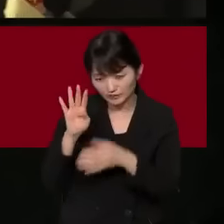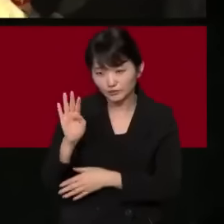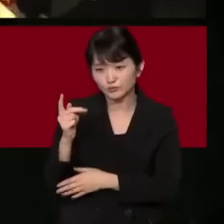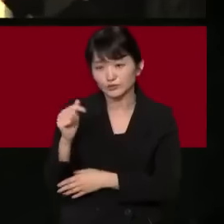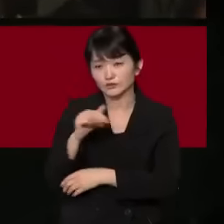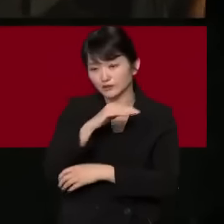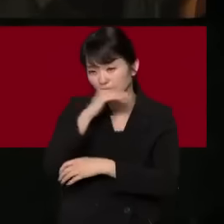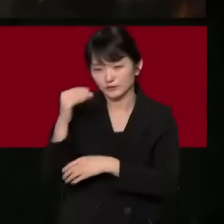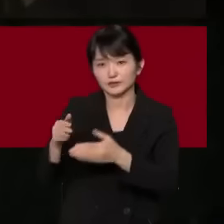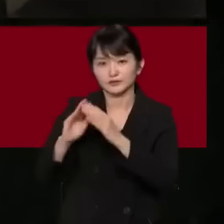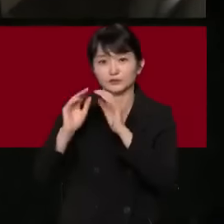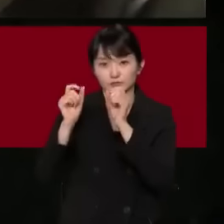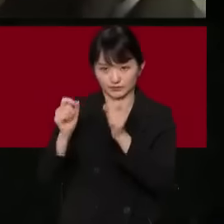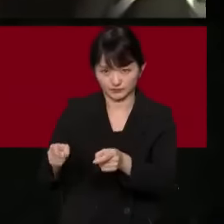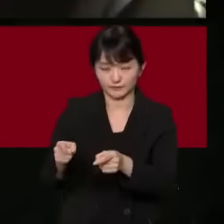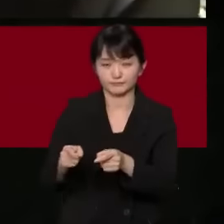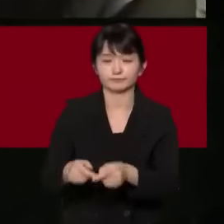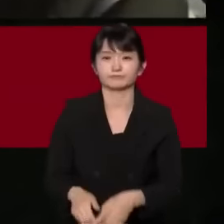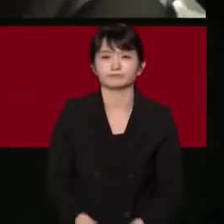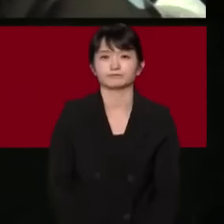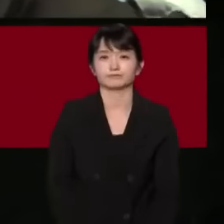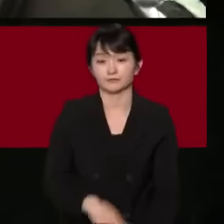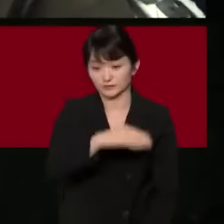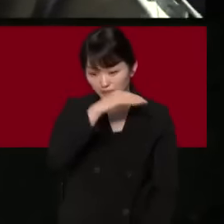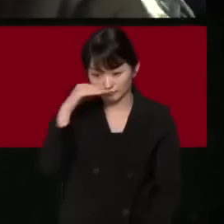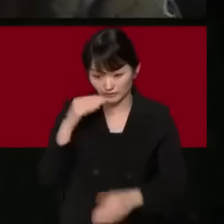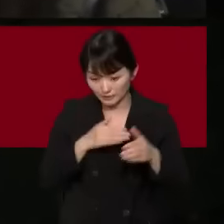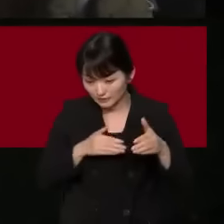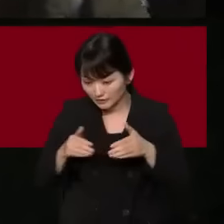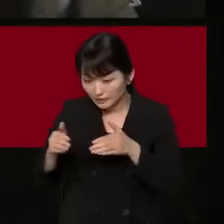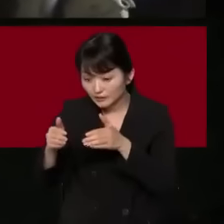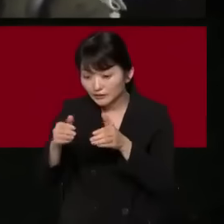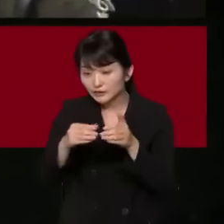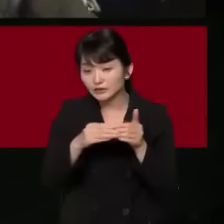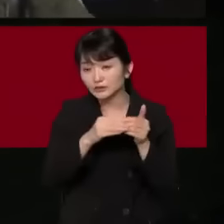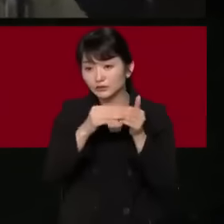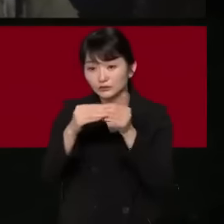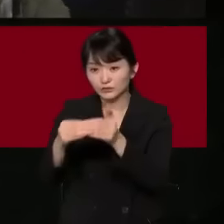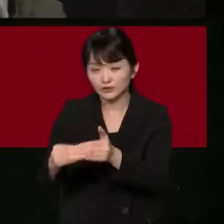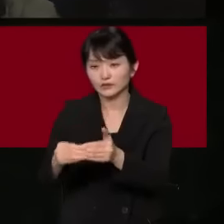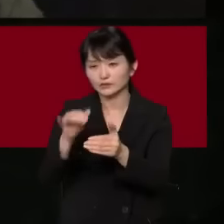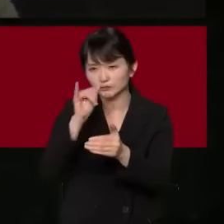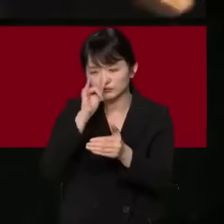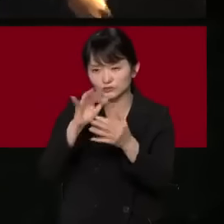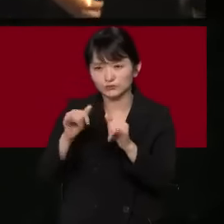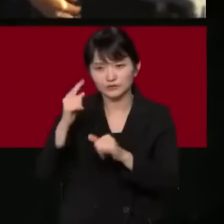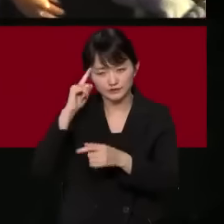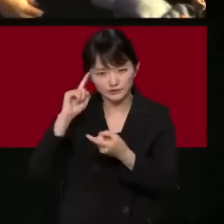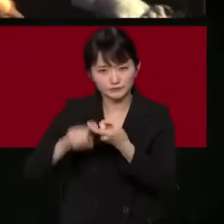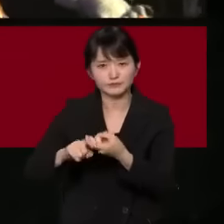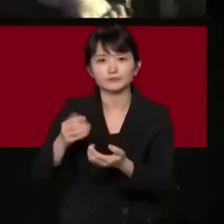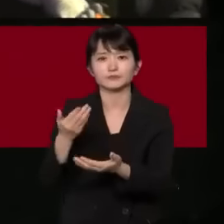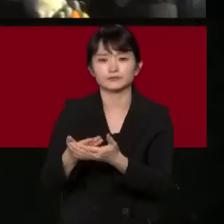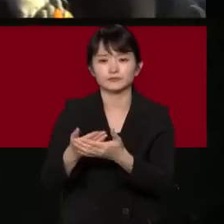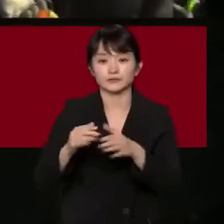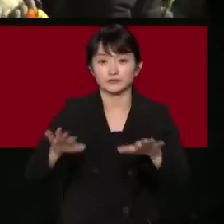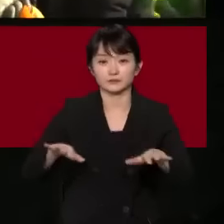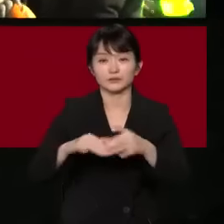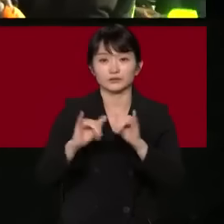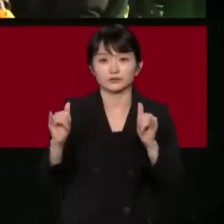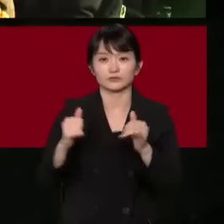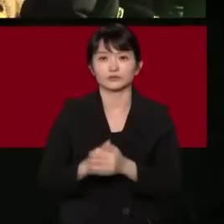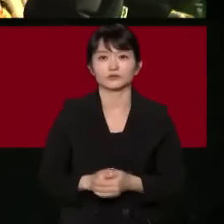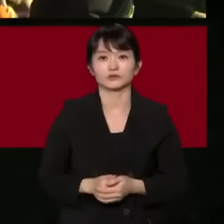바르게 세울 수 있는 기회라고 생각합니다. 바른 길로 갈 수 있도록 국민들께서 관심 가져주셨으면 좋겠습니다. 이번에 국민들께서 이